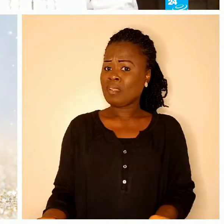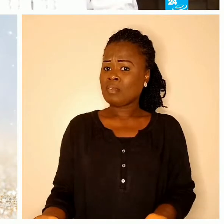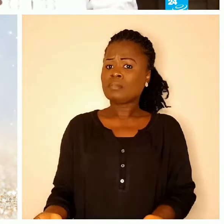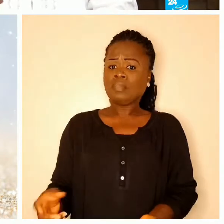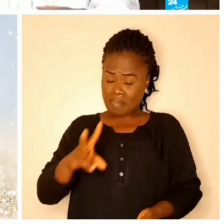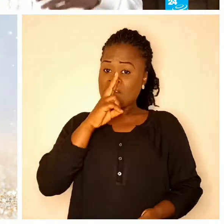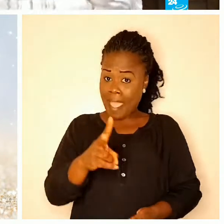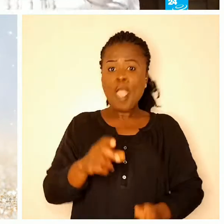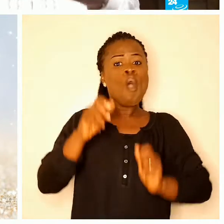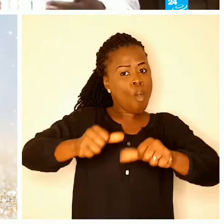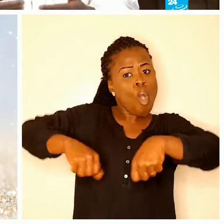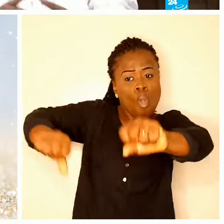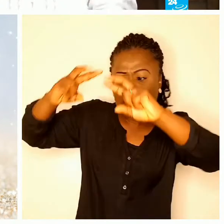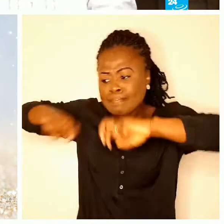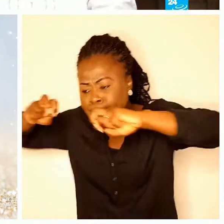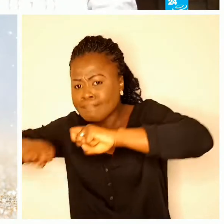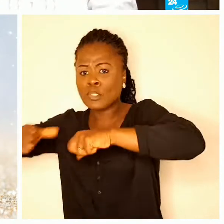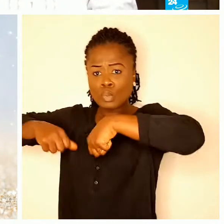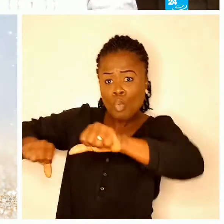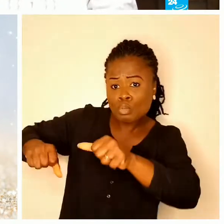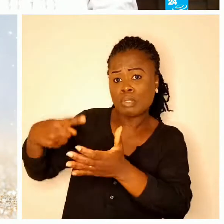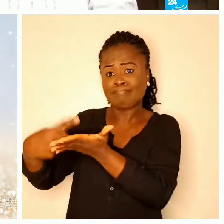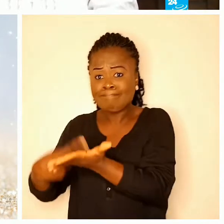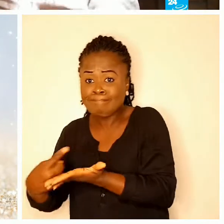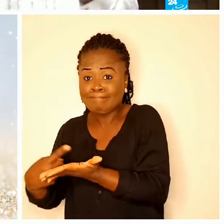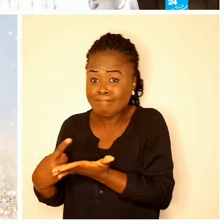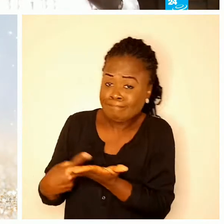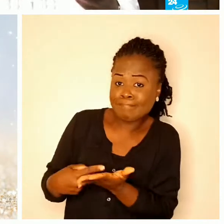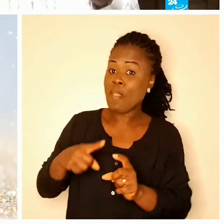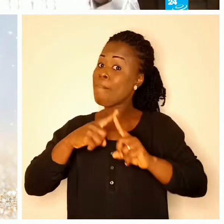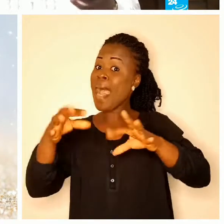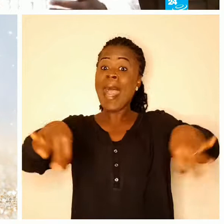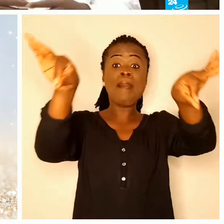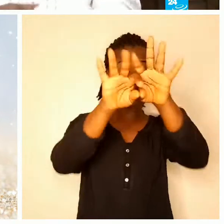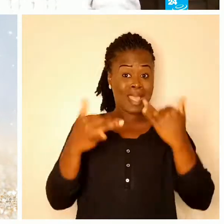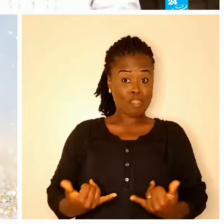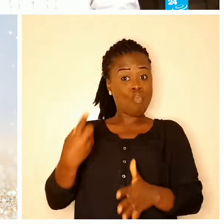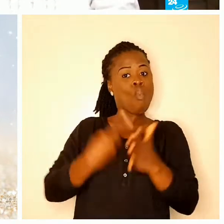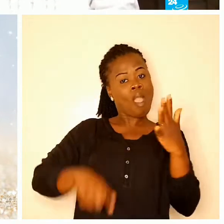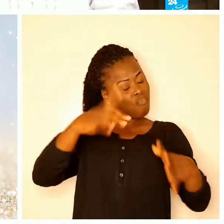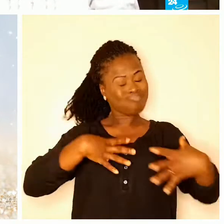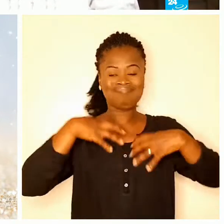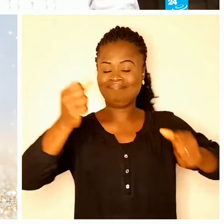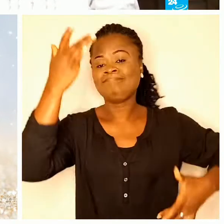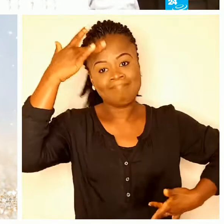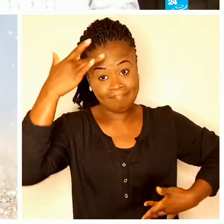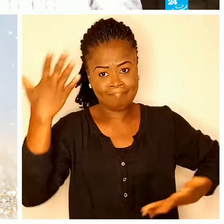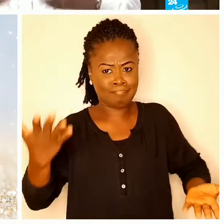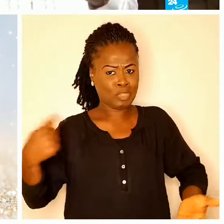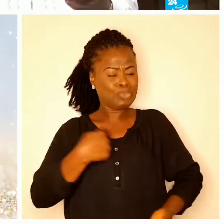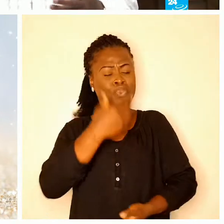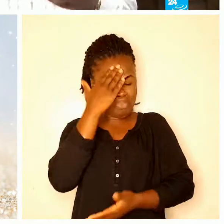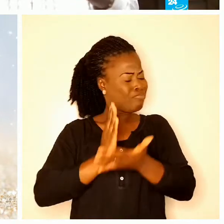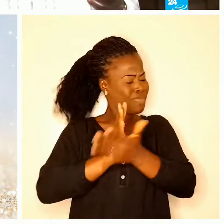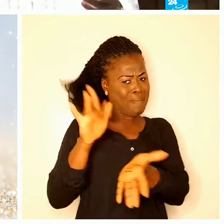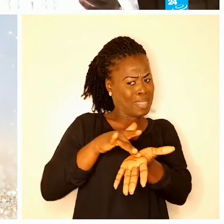certainement se poursuivre. Mais le plus important, c'est de guérir les malades. Et si l'on considère les bienfaits, en tout cas de cette molécule par rapport au